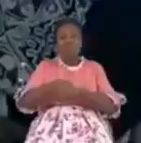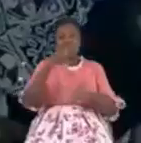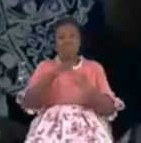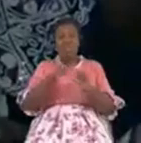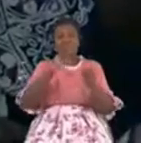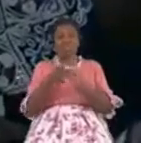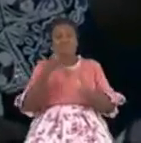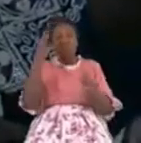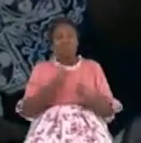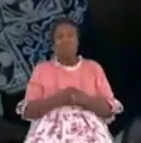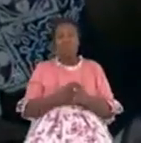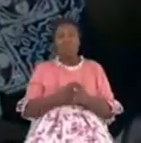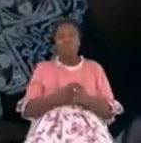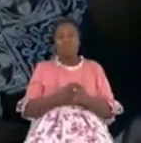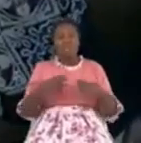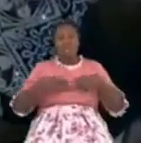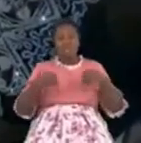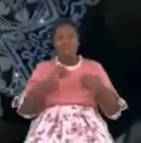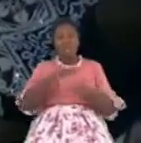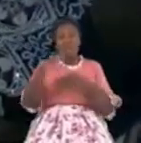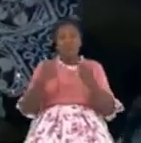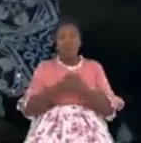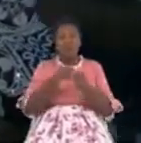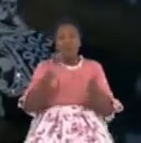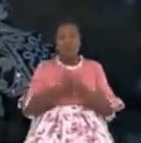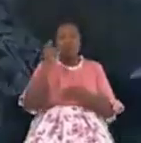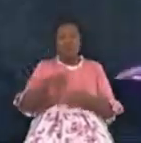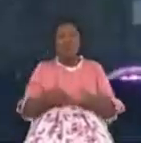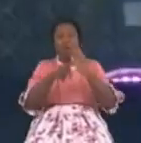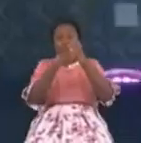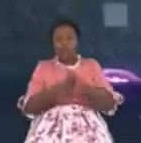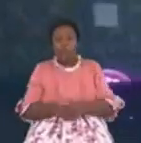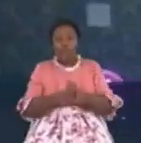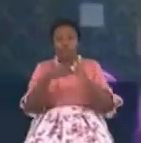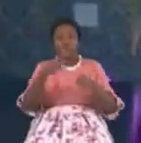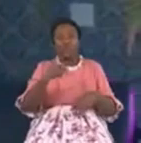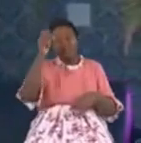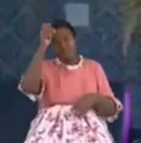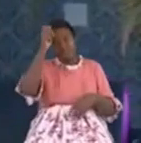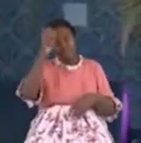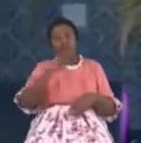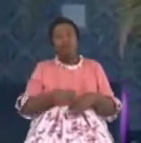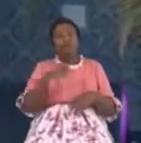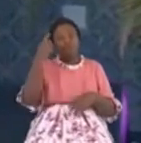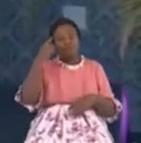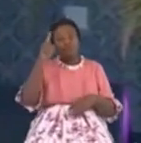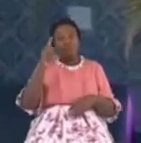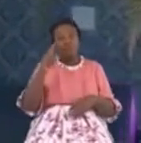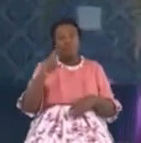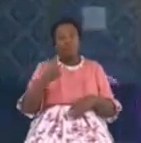n'aha Jizọs, na-agwọ ndị niile bụ ndị ekwensu na-etinye arụ, n'ihi na